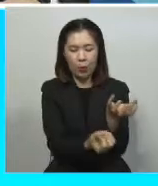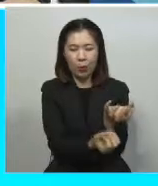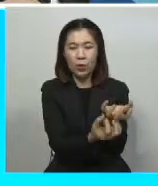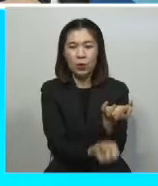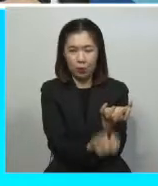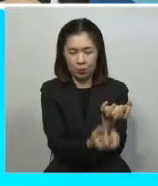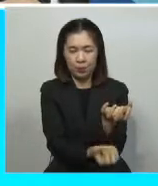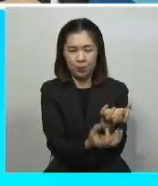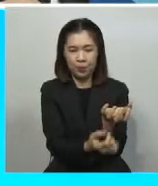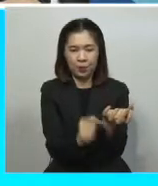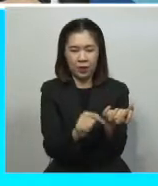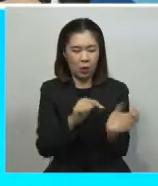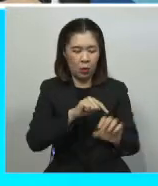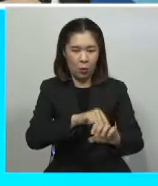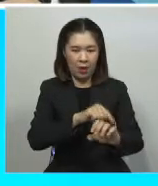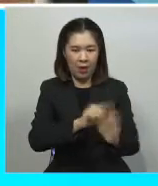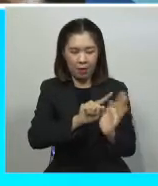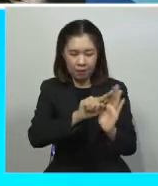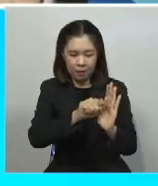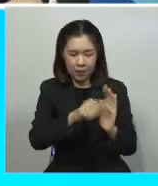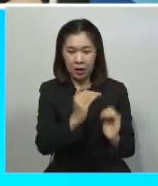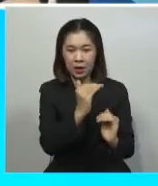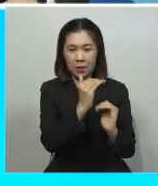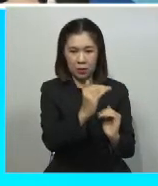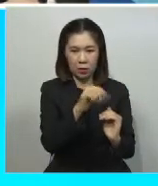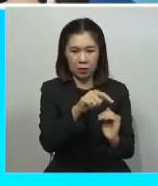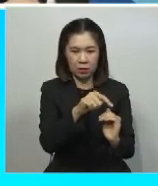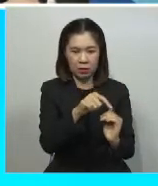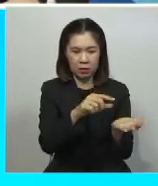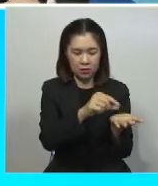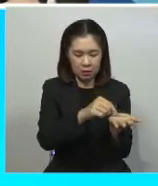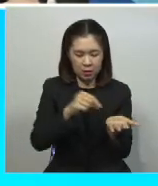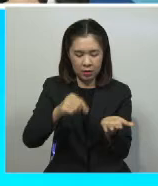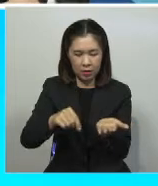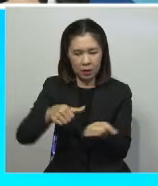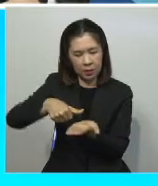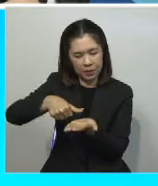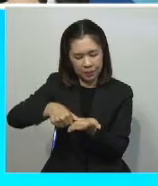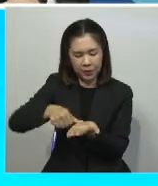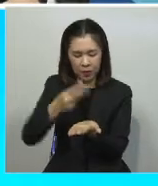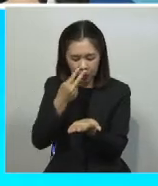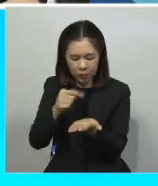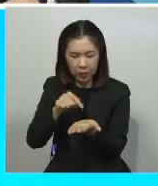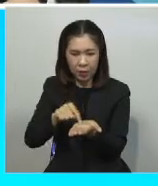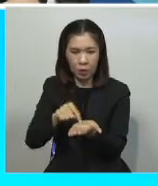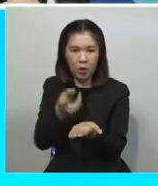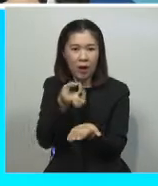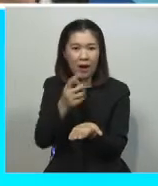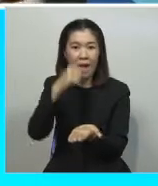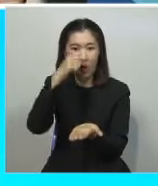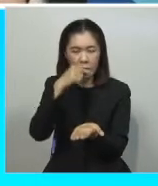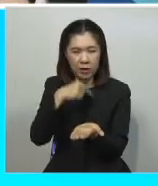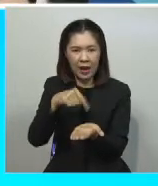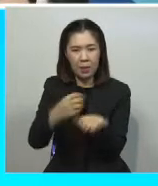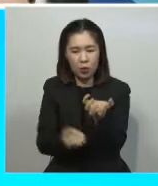ที่กำหนดนะครับแล้วก็เอาข้าวมากดเนี่ยนะครับก็ถ้าเป็นข้าวหอมมะลิไทยเนี่ยก็จะสุกเร็วกว่าเพราะฉะนั้นเว